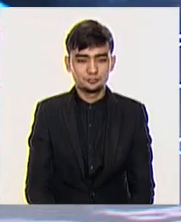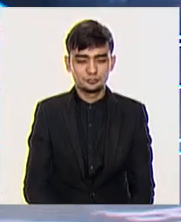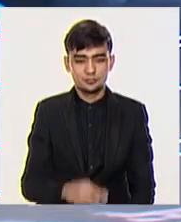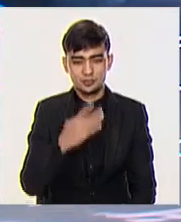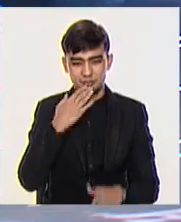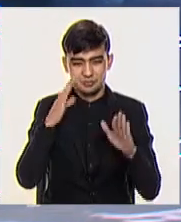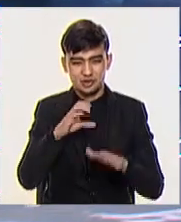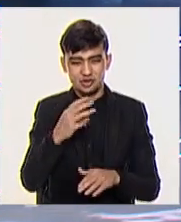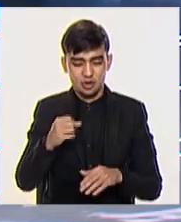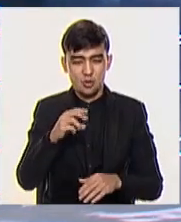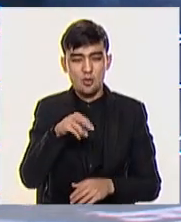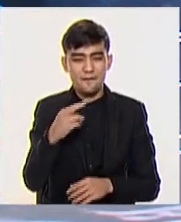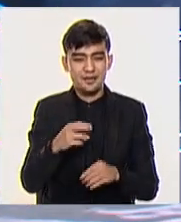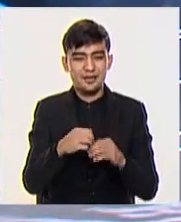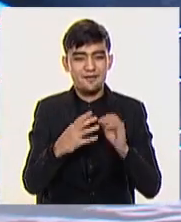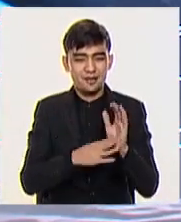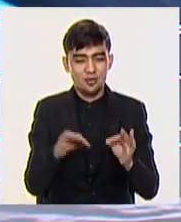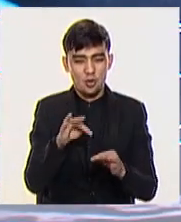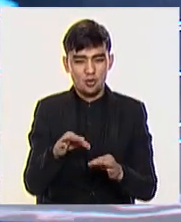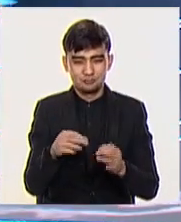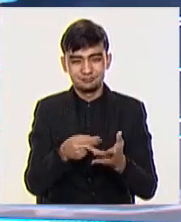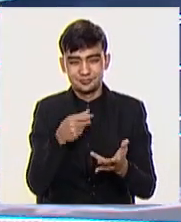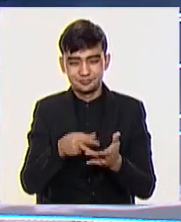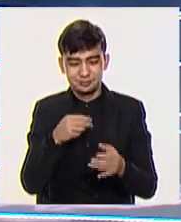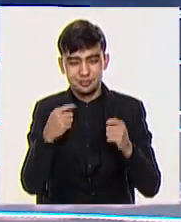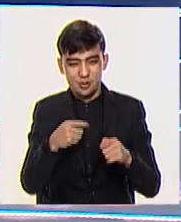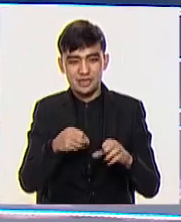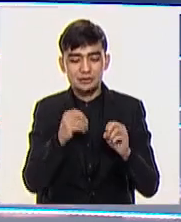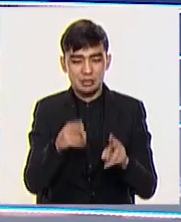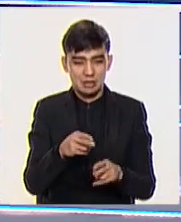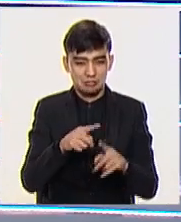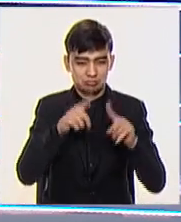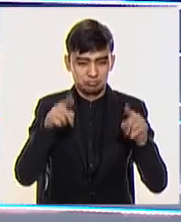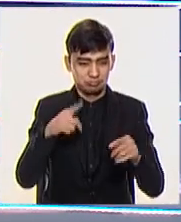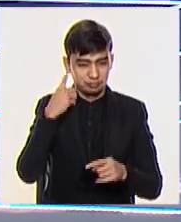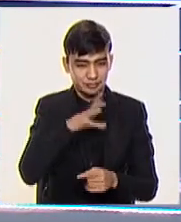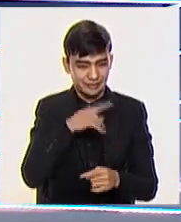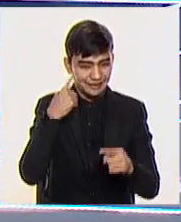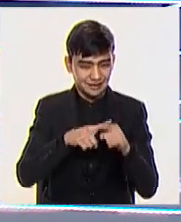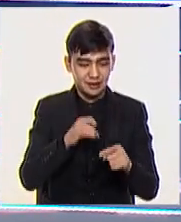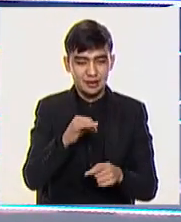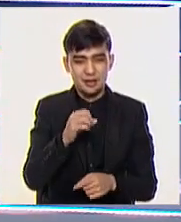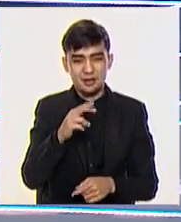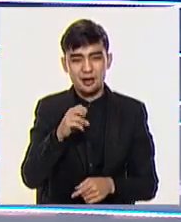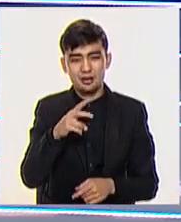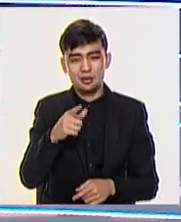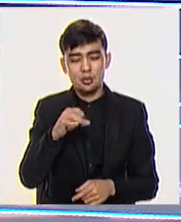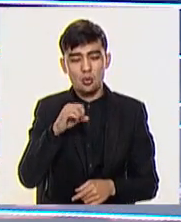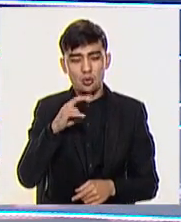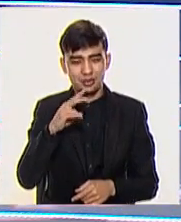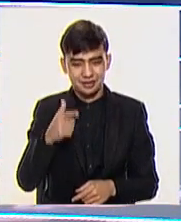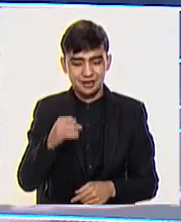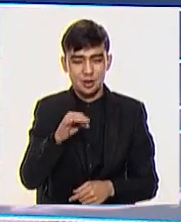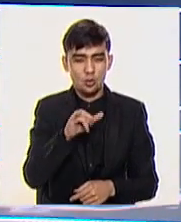АКШ-та COVID-19-дың сынамаларын сататын арнайы автоматтар пайда болды. Бұған дейін мұндай сынамалар Гонконг пен Ұлыбританияда